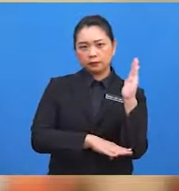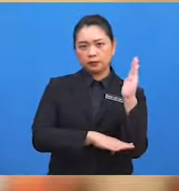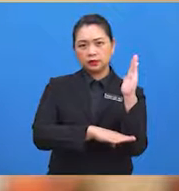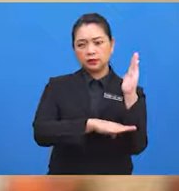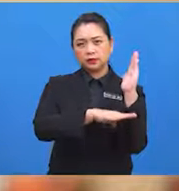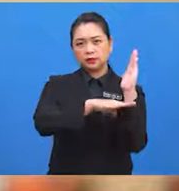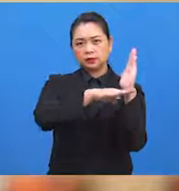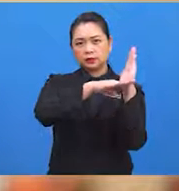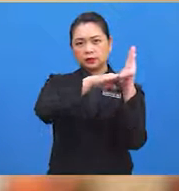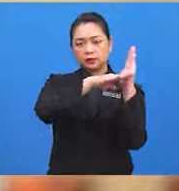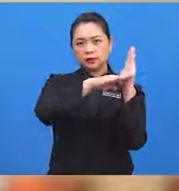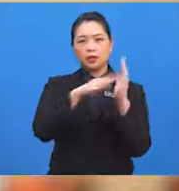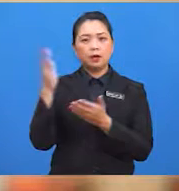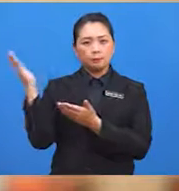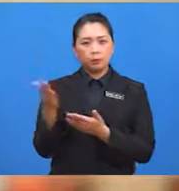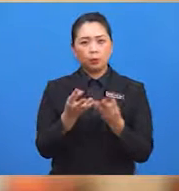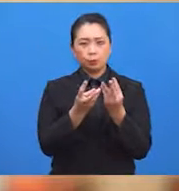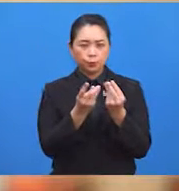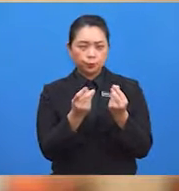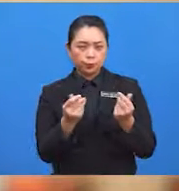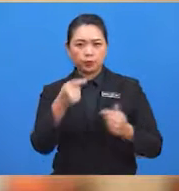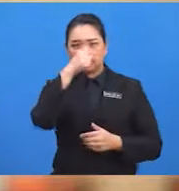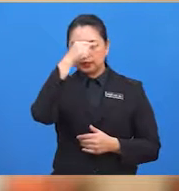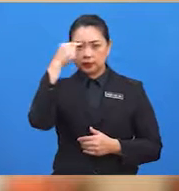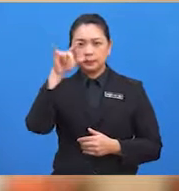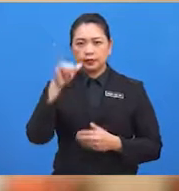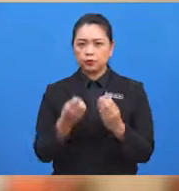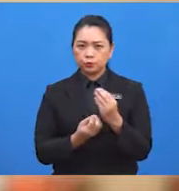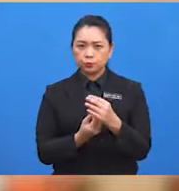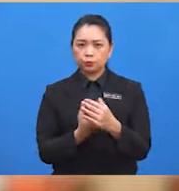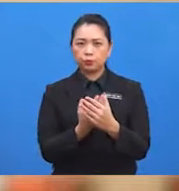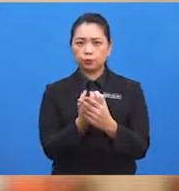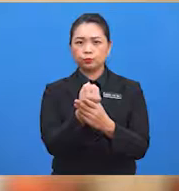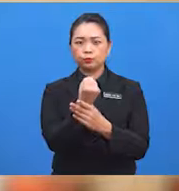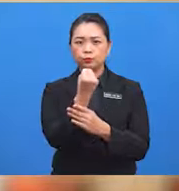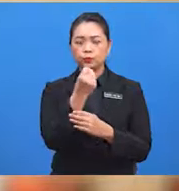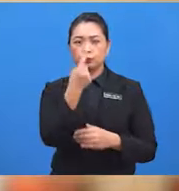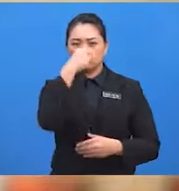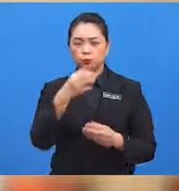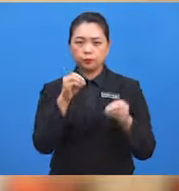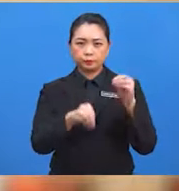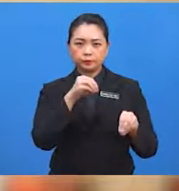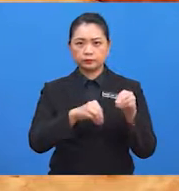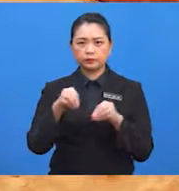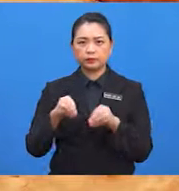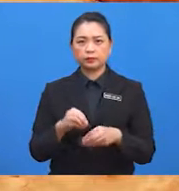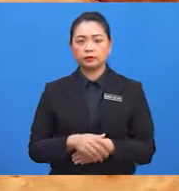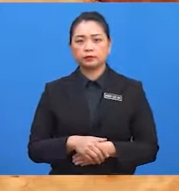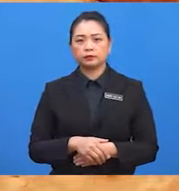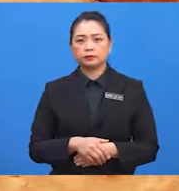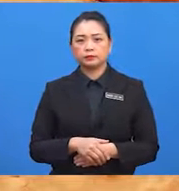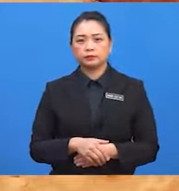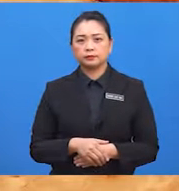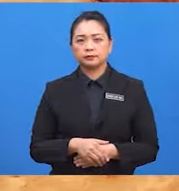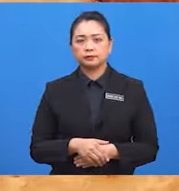setiap tahun membawa lumpur hitam yang subur untuk pertanian. Pendapat ini telah